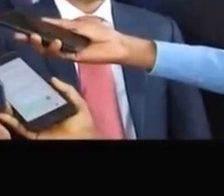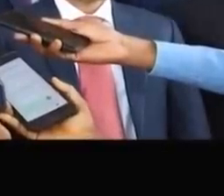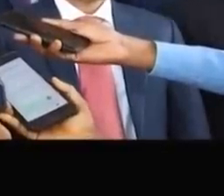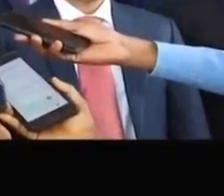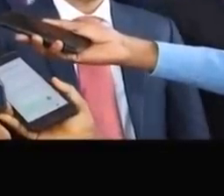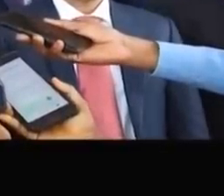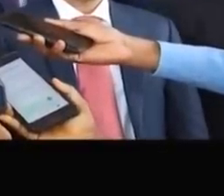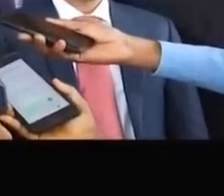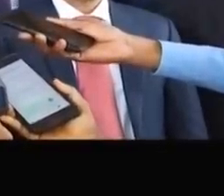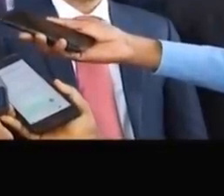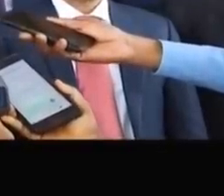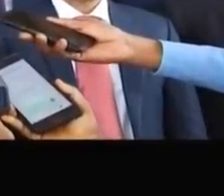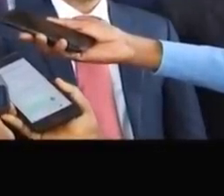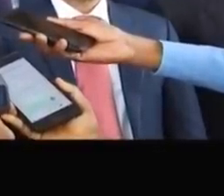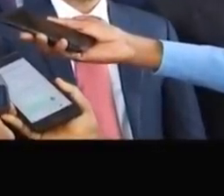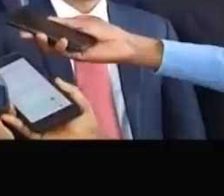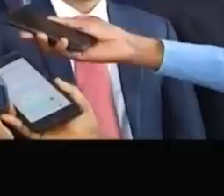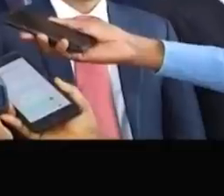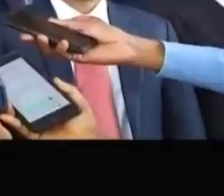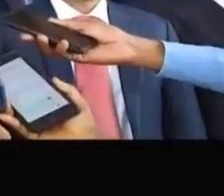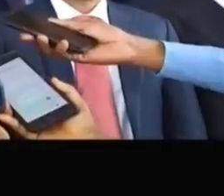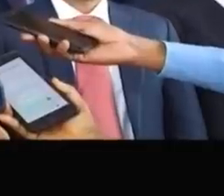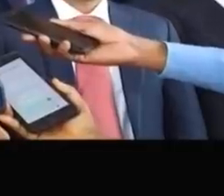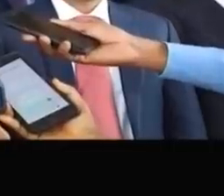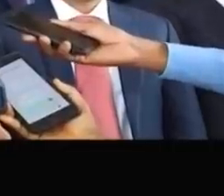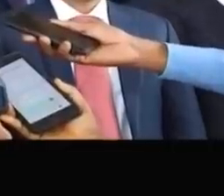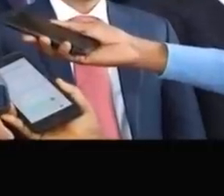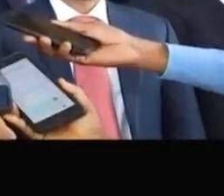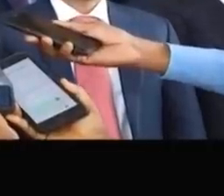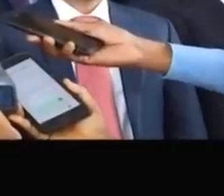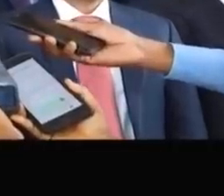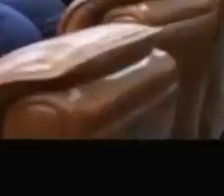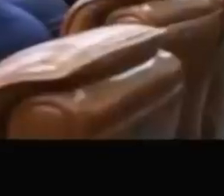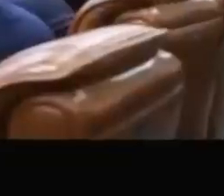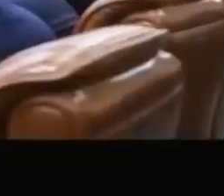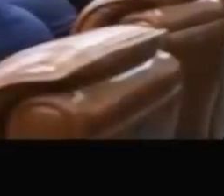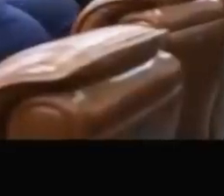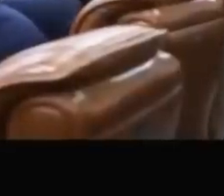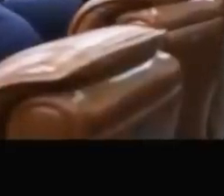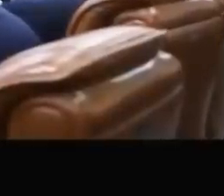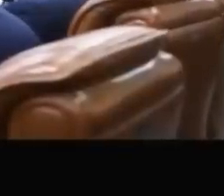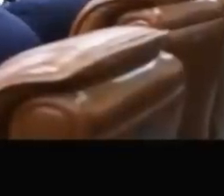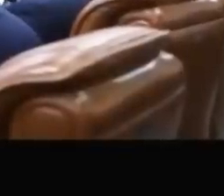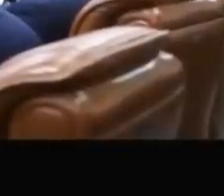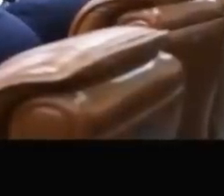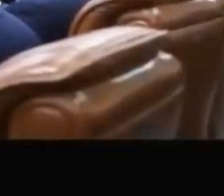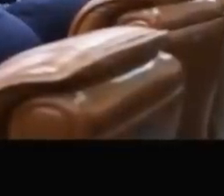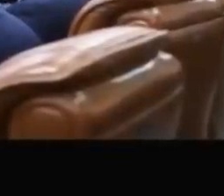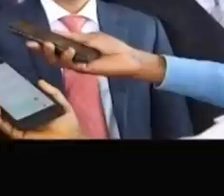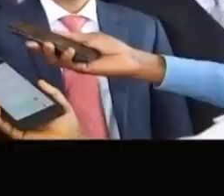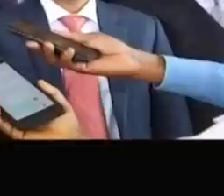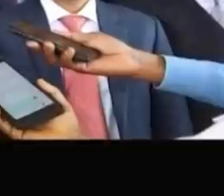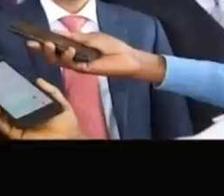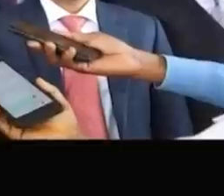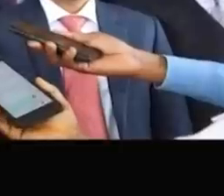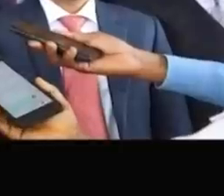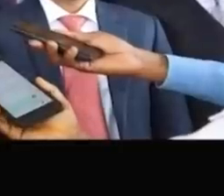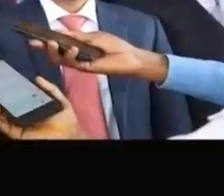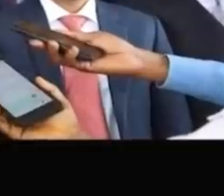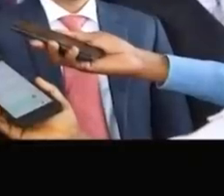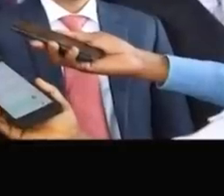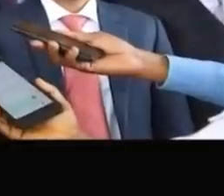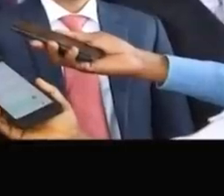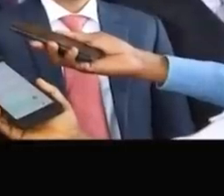preuves dans les autres pays d'Afrique où nous étions appelés à visiter personnellement. Le gouvernement congolais a mis